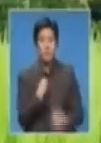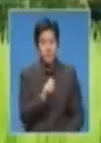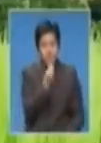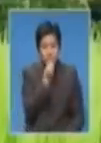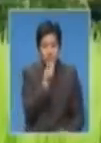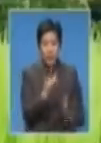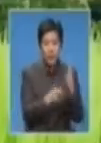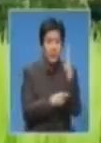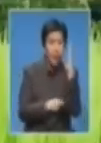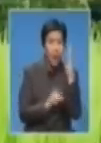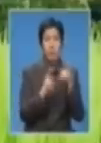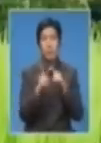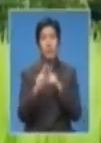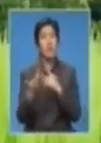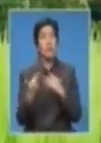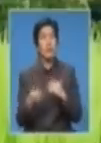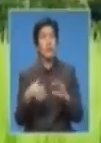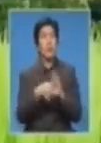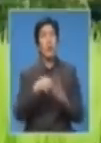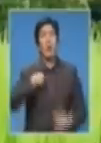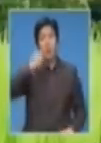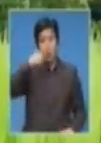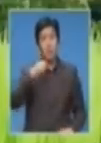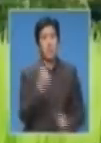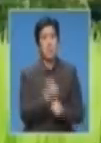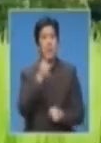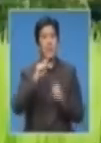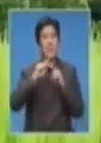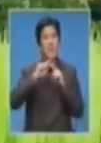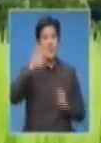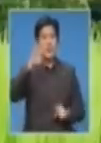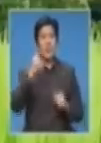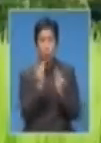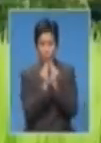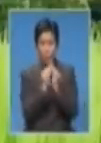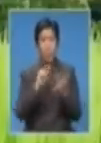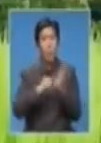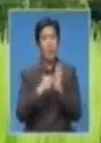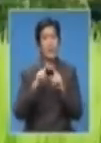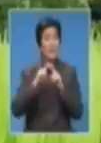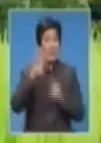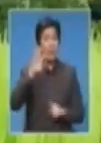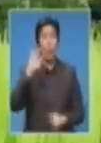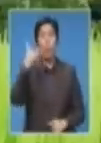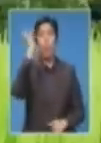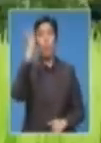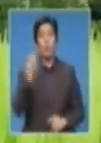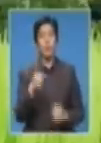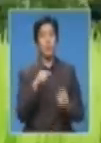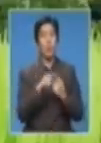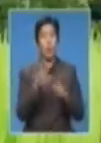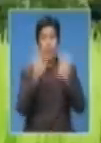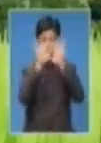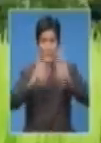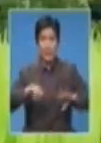เรื่องยางเรื่องอะไรต่างๆซึ่งเราเป็นประเทศที่ผลิตได้เป็นระดับ4มั้งครับนะตัวเลขอะนะในโลกนะถ้าอาเซียนก็อยู่ระ